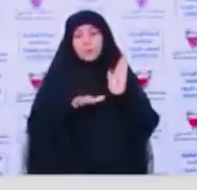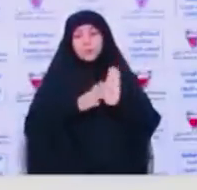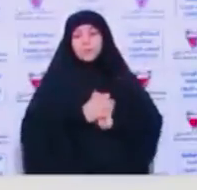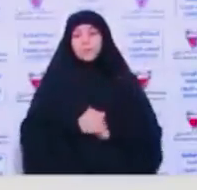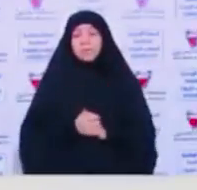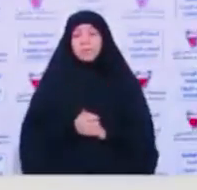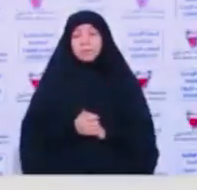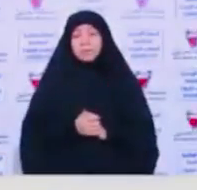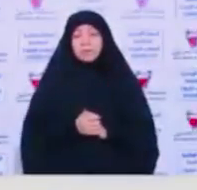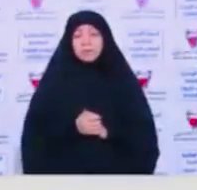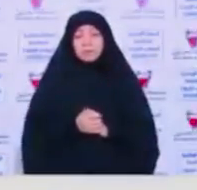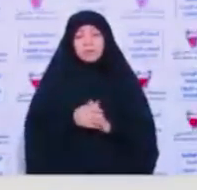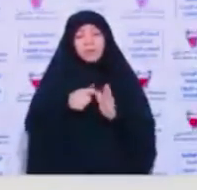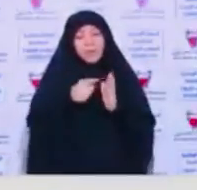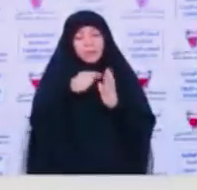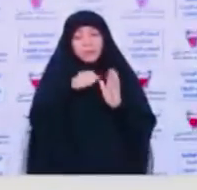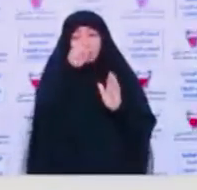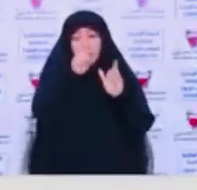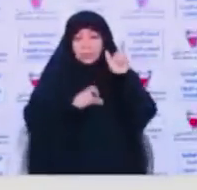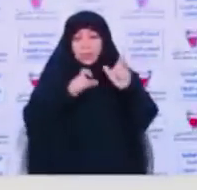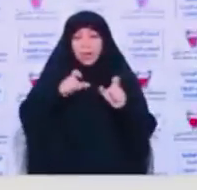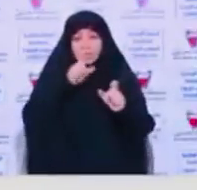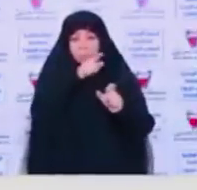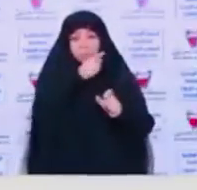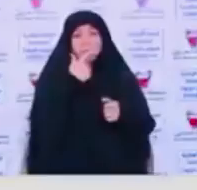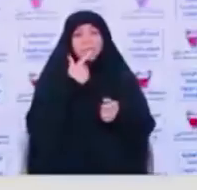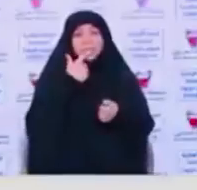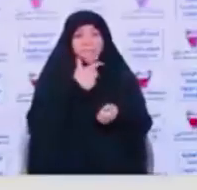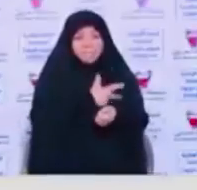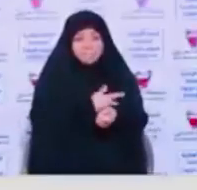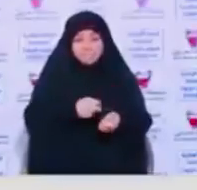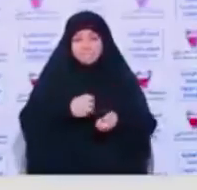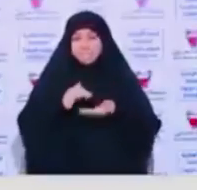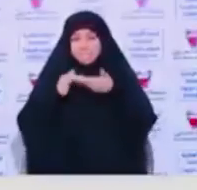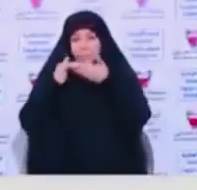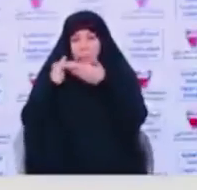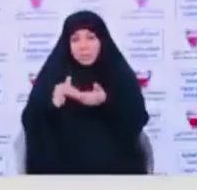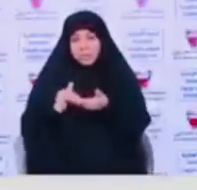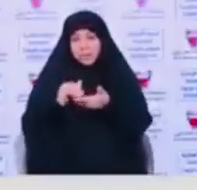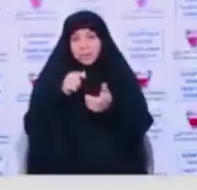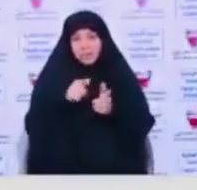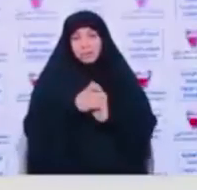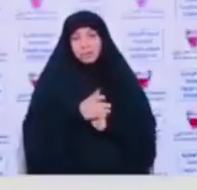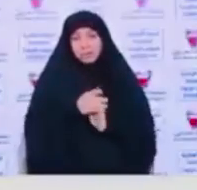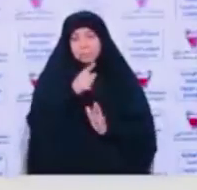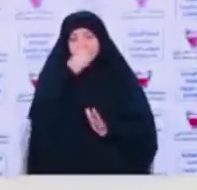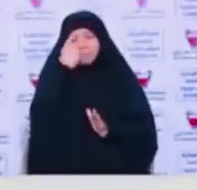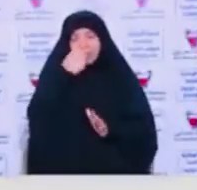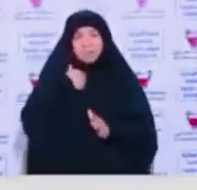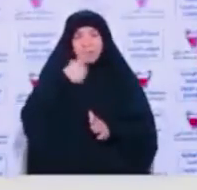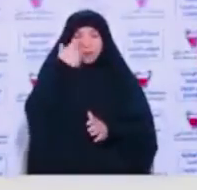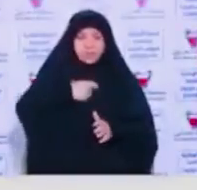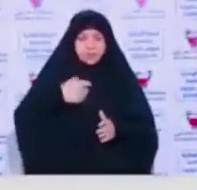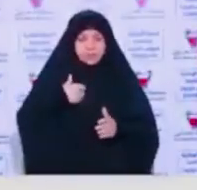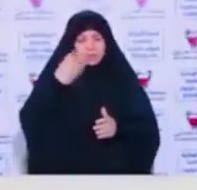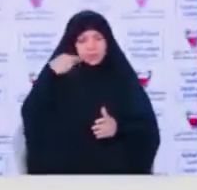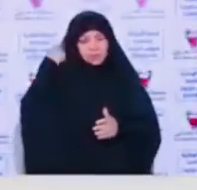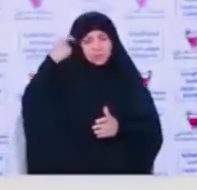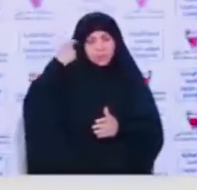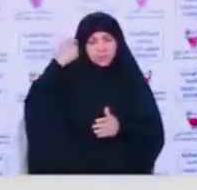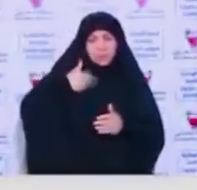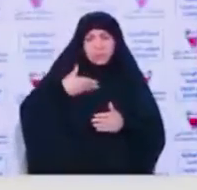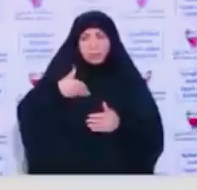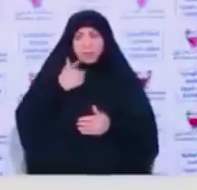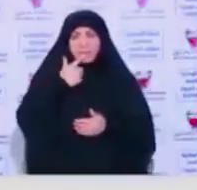المتبرع، فكلام الحين بخصة للمتبرعين. إذا كنت من الأشخاص اللي تخاف بأن إذا تبرعت